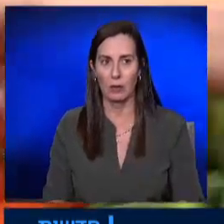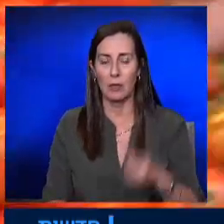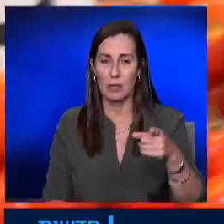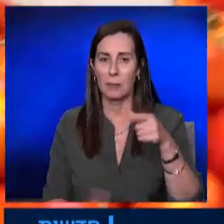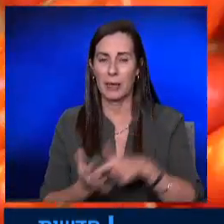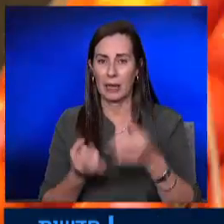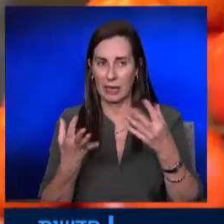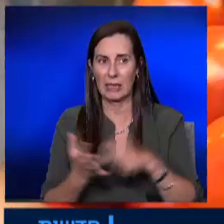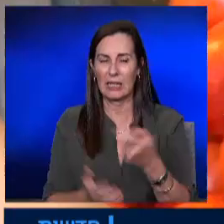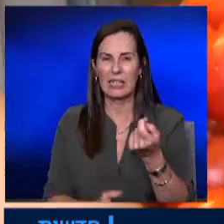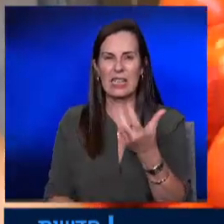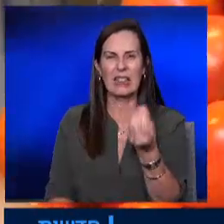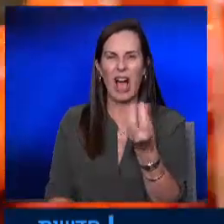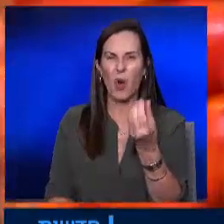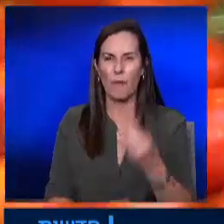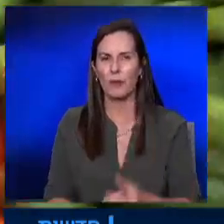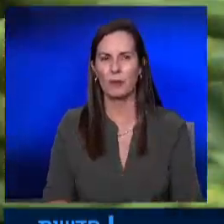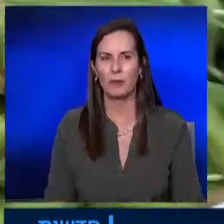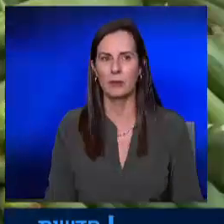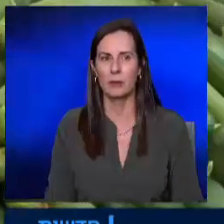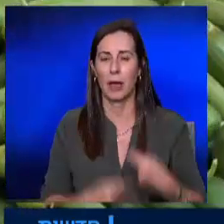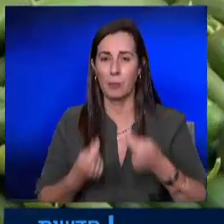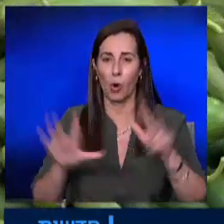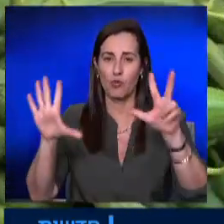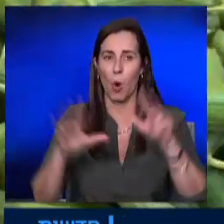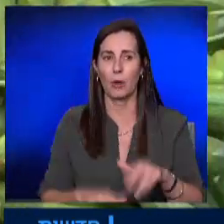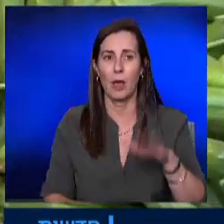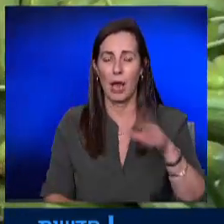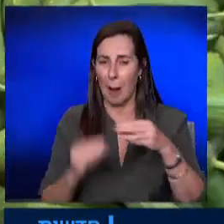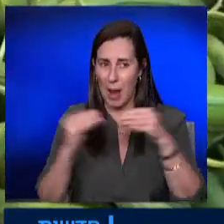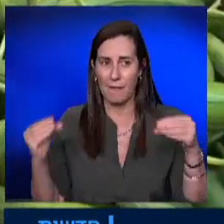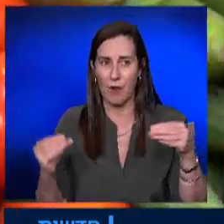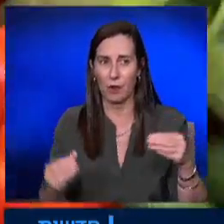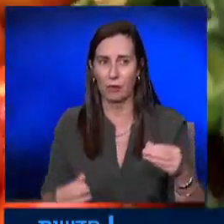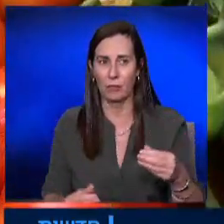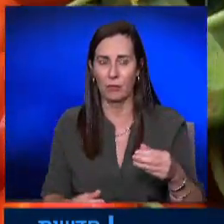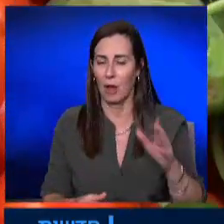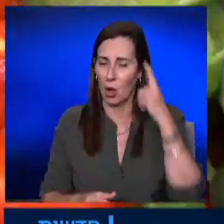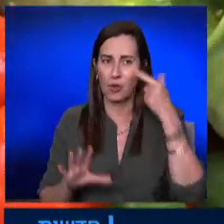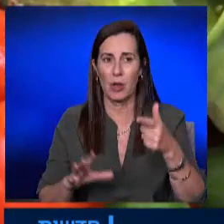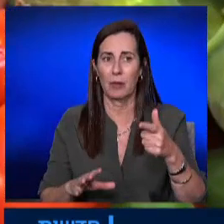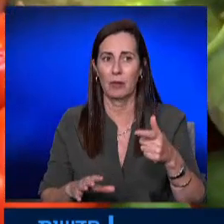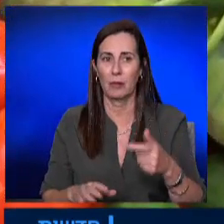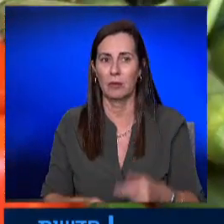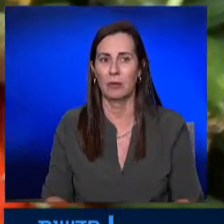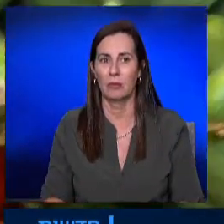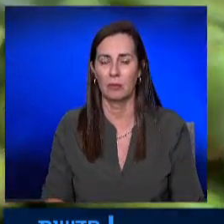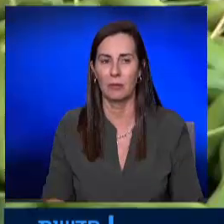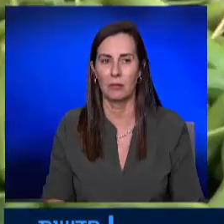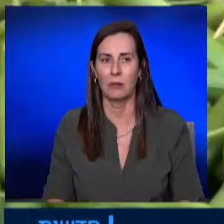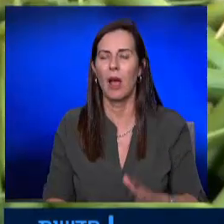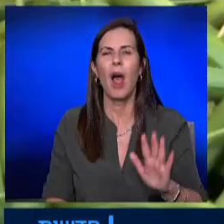בגלל טרי קצת, רקוב. אני מוכר ב8. גם את המלפון, אני לא יודע למה שם עליו 6, אני לא יכול להתמודד לפעמים.